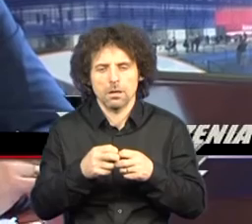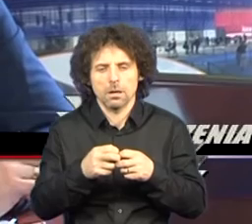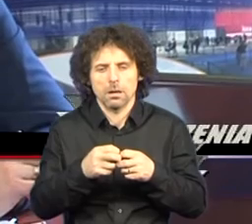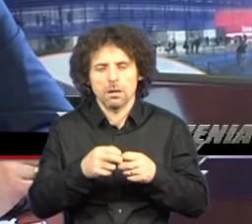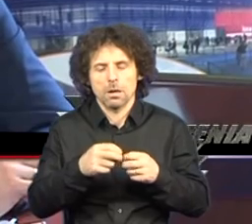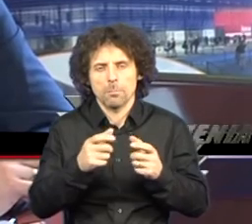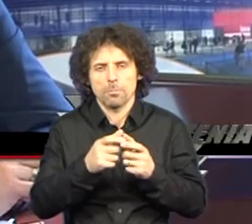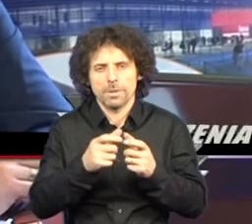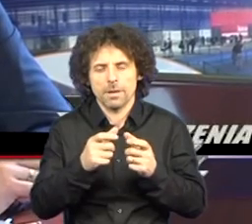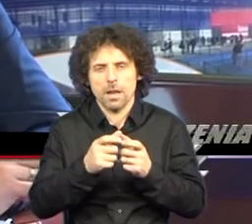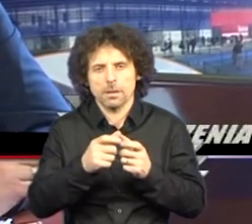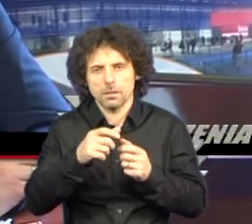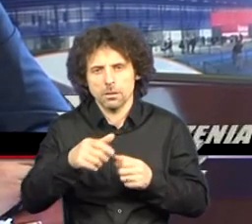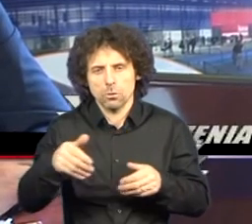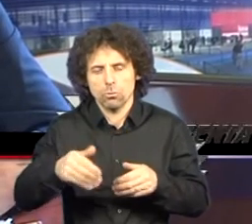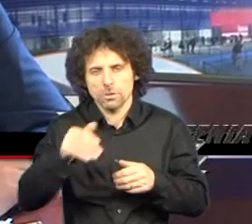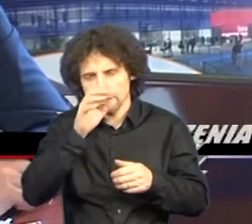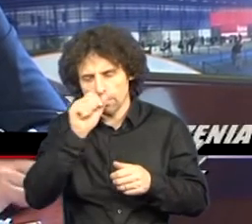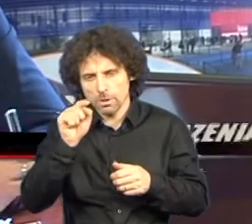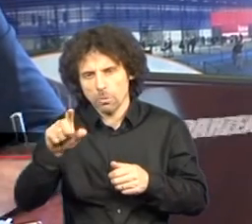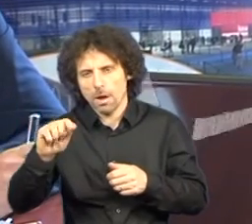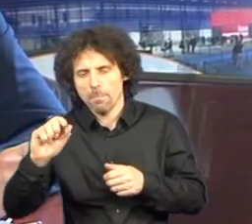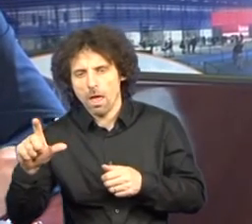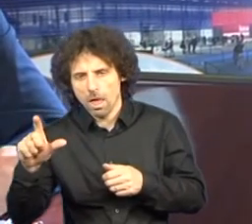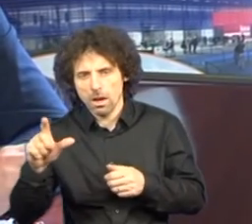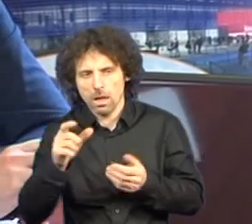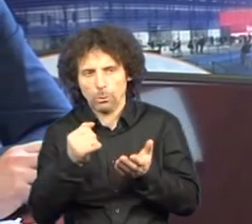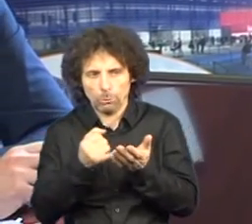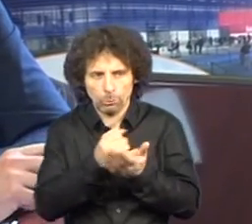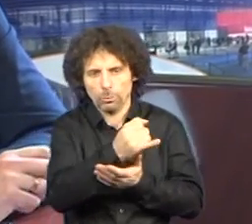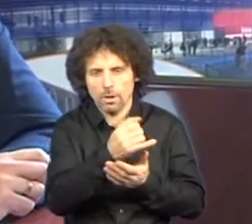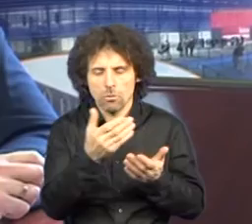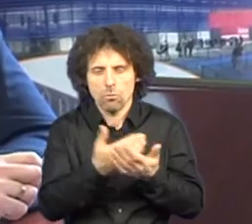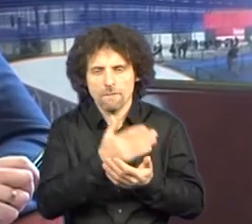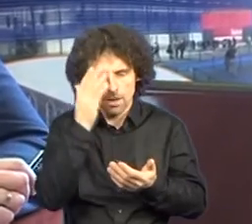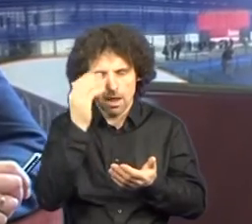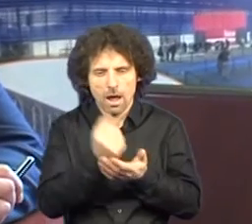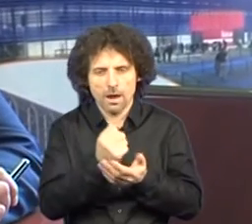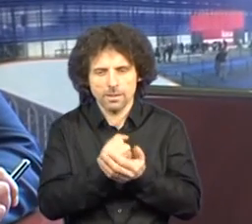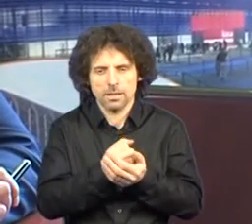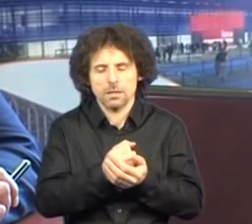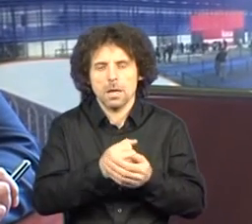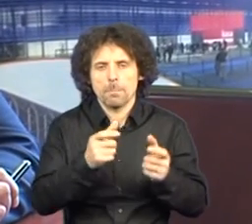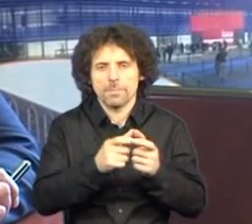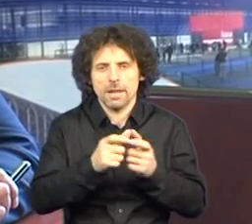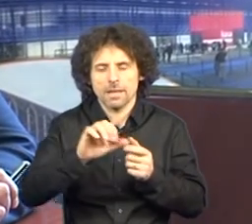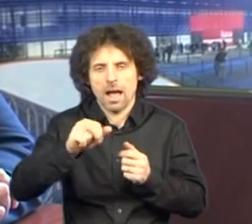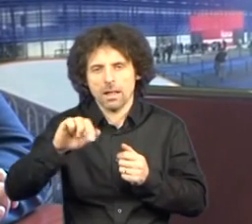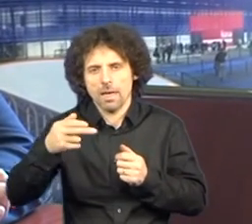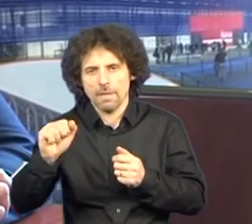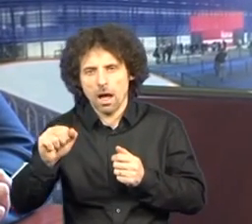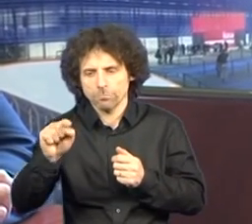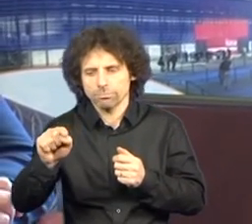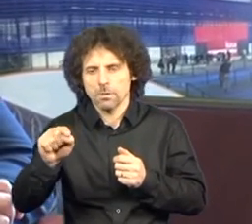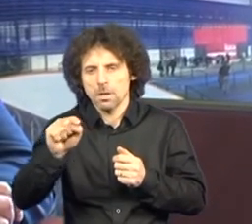do adresu bilety.górnik.zabrze.pl będzie przekierowywany na nowy adres. jest biletyarena.zabrze.pl